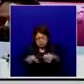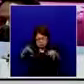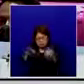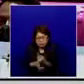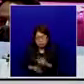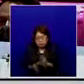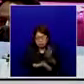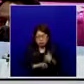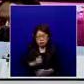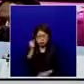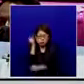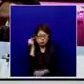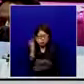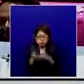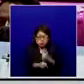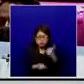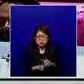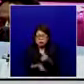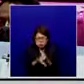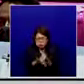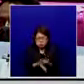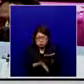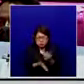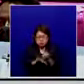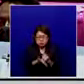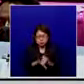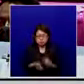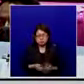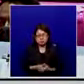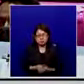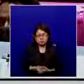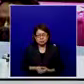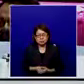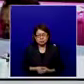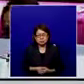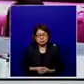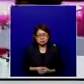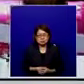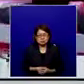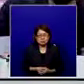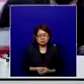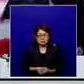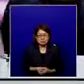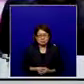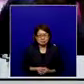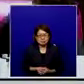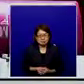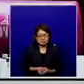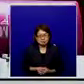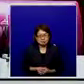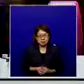างสิช่วยคนจนบ้างสิต่อไป